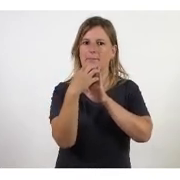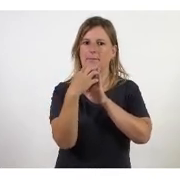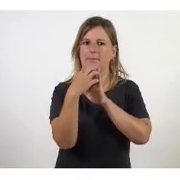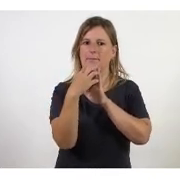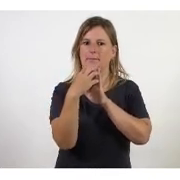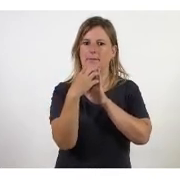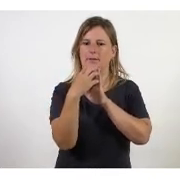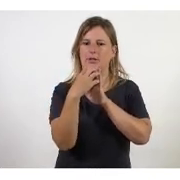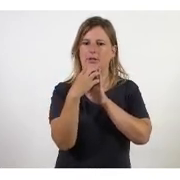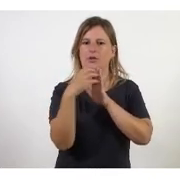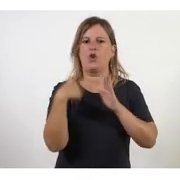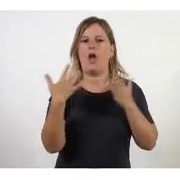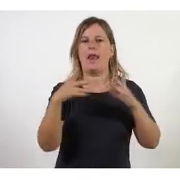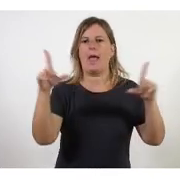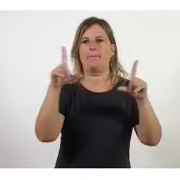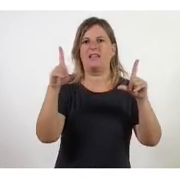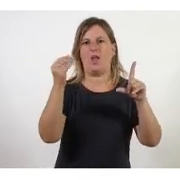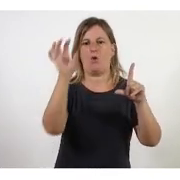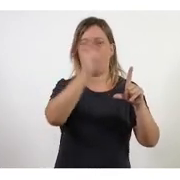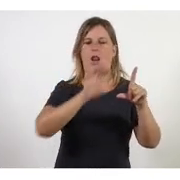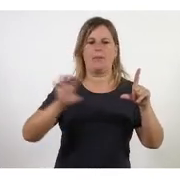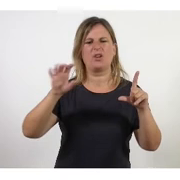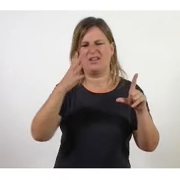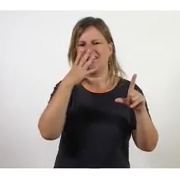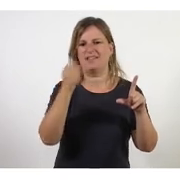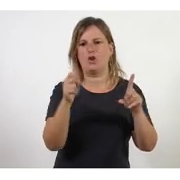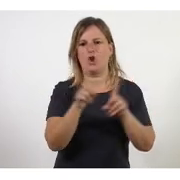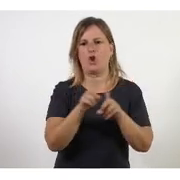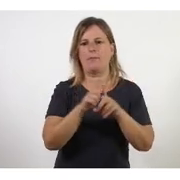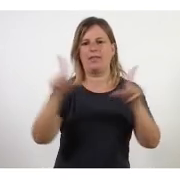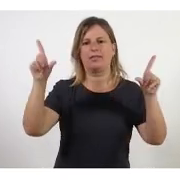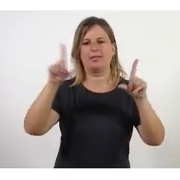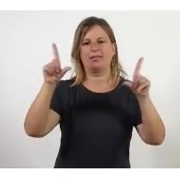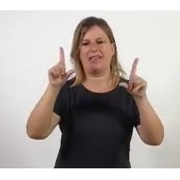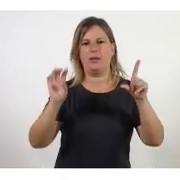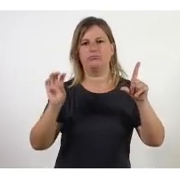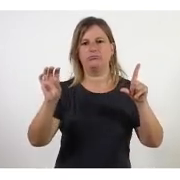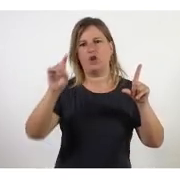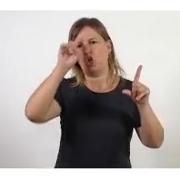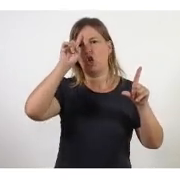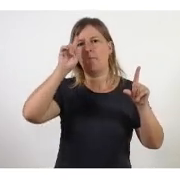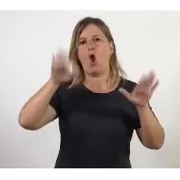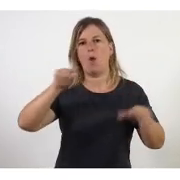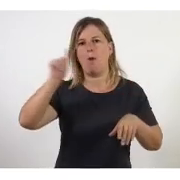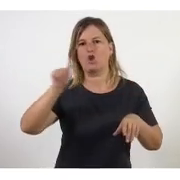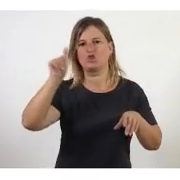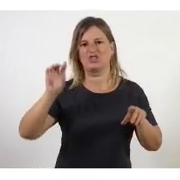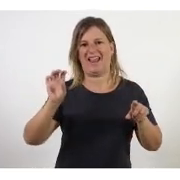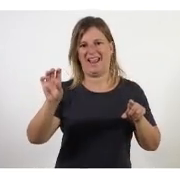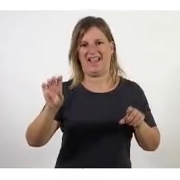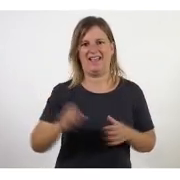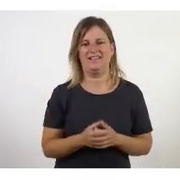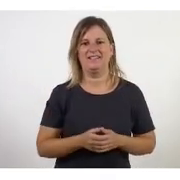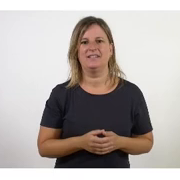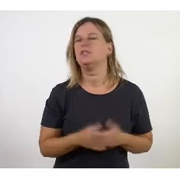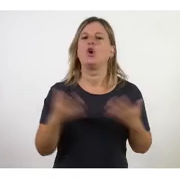la meva pantalla, però suposo que ja m'enteneu, és a dir, com si fos una tele, no? El que s'anomena en la tele li diuen la mosca. Com ho fem?